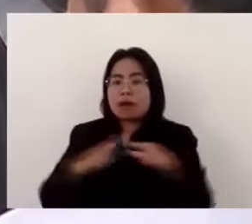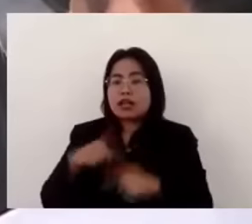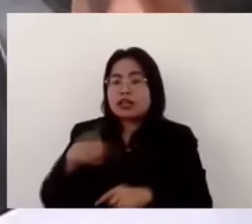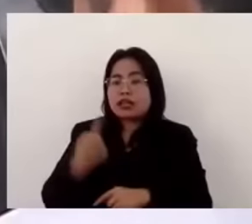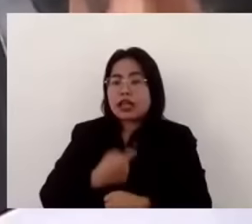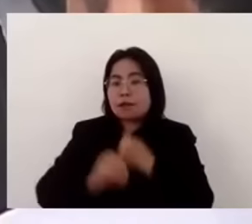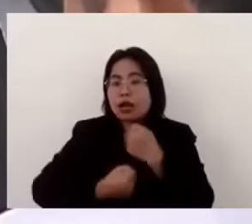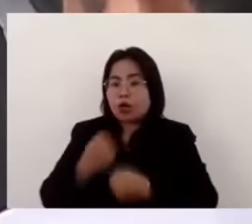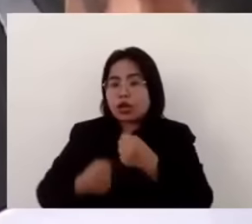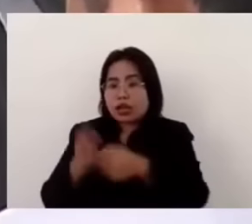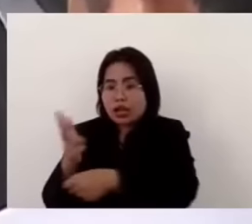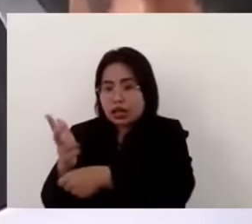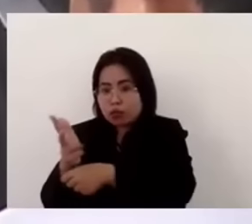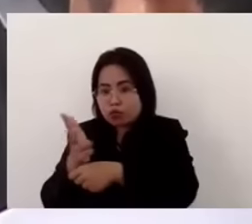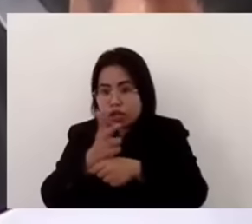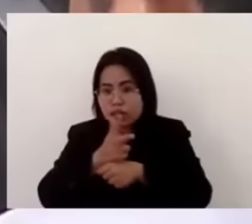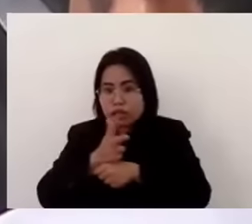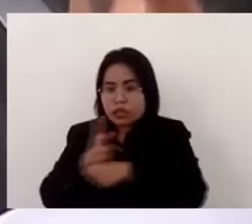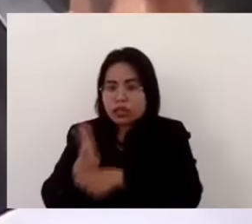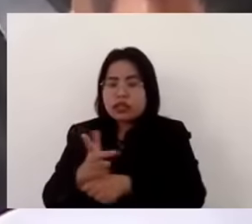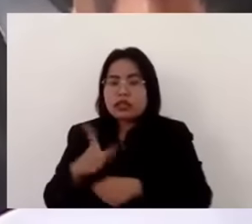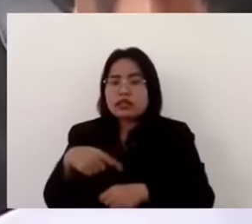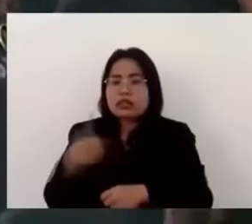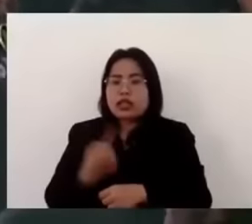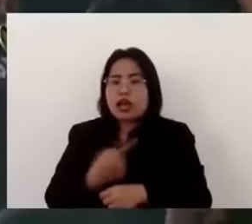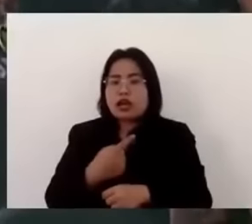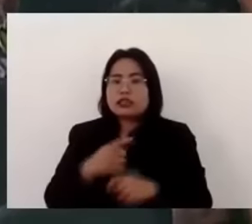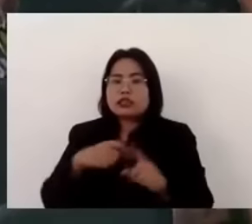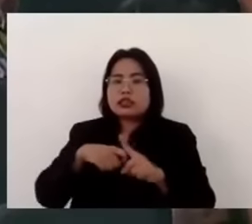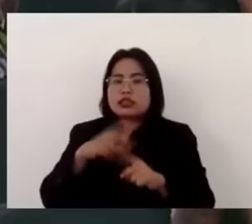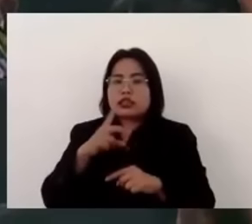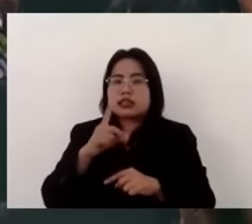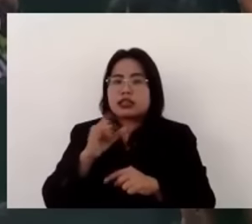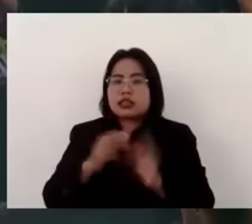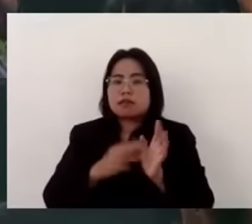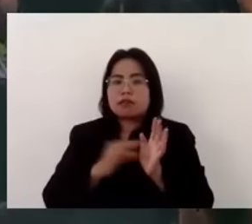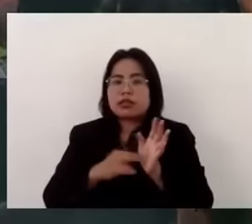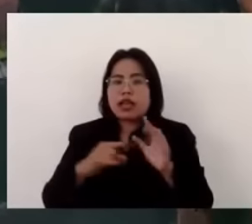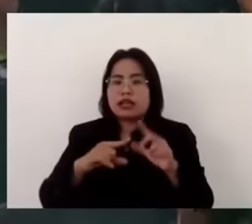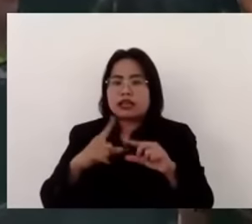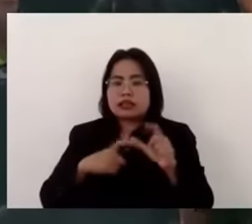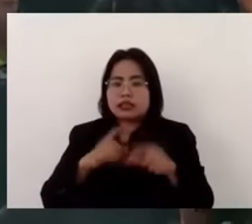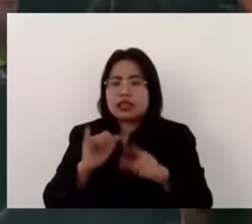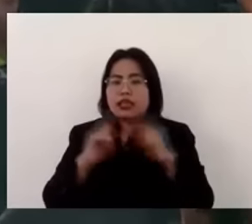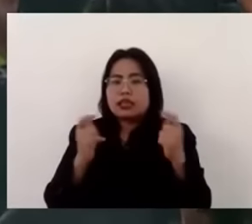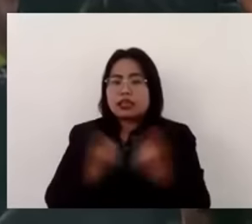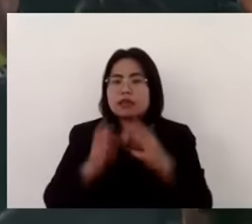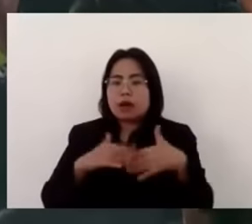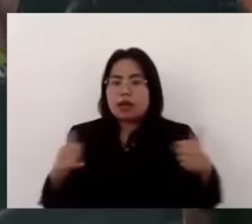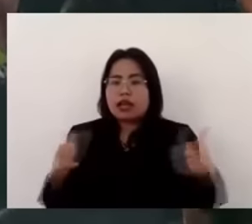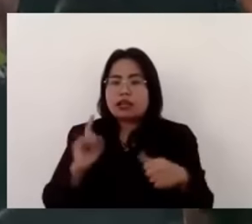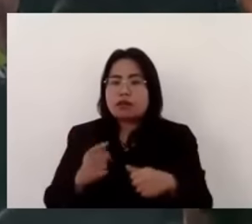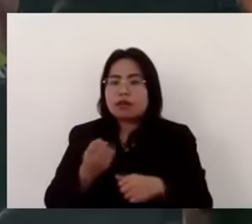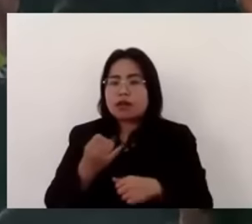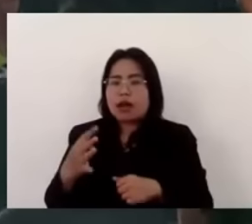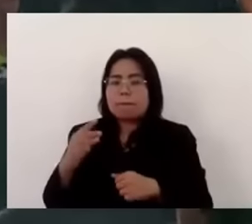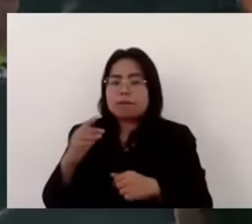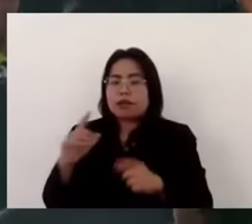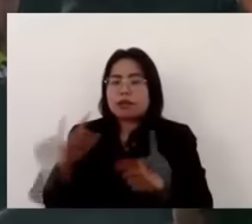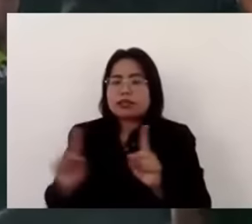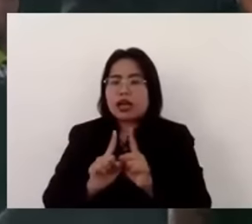e liputan kami dikriminalisasi oleh EE tim keamanan dari e beberapa paslon Kemudian dari